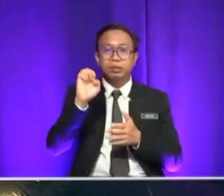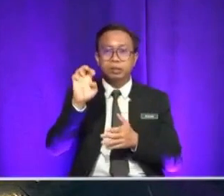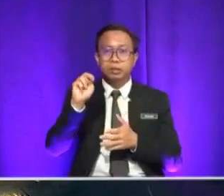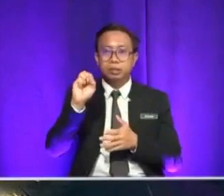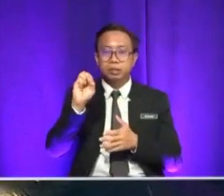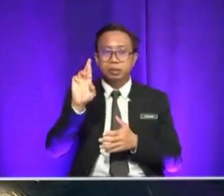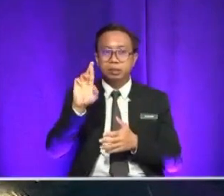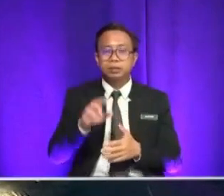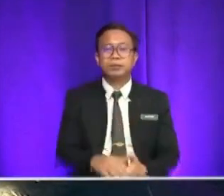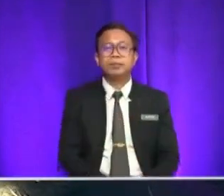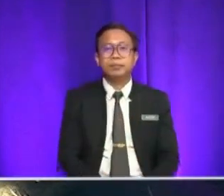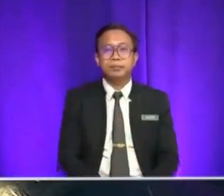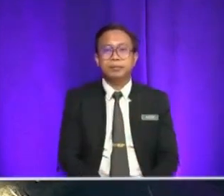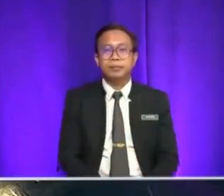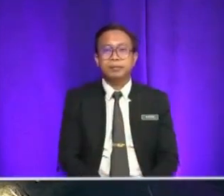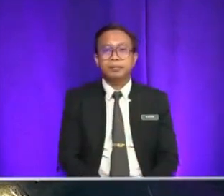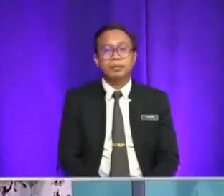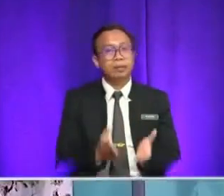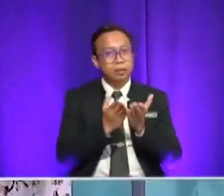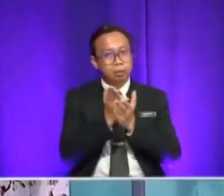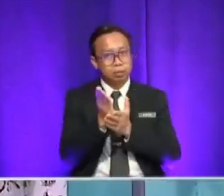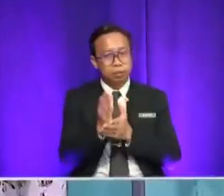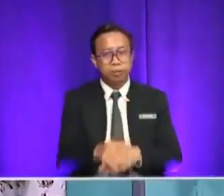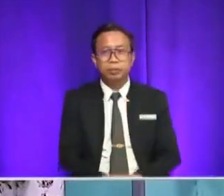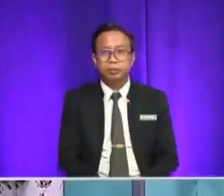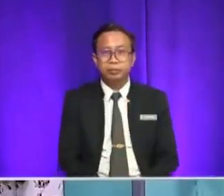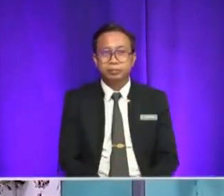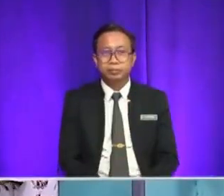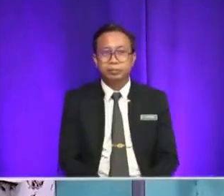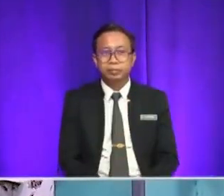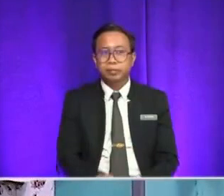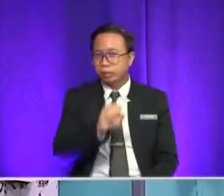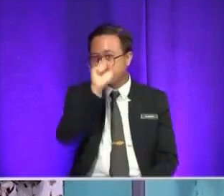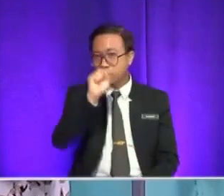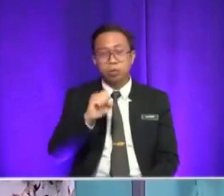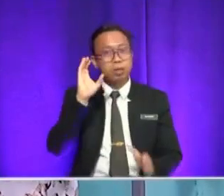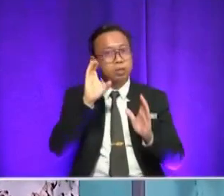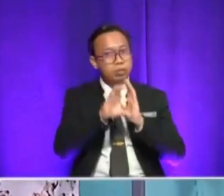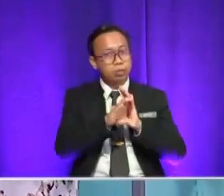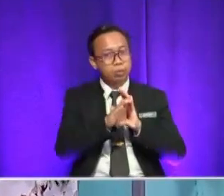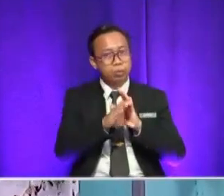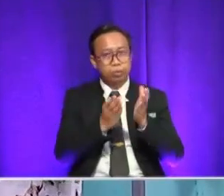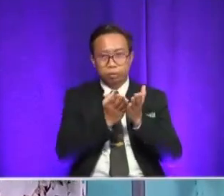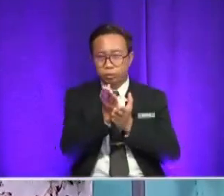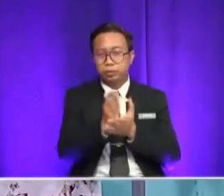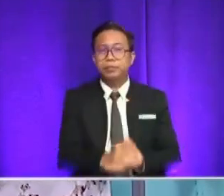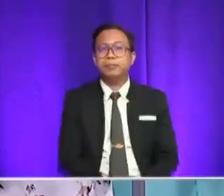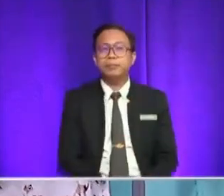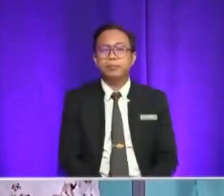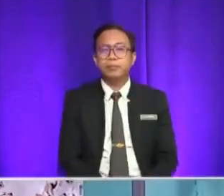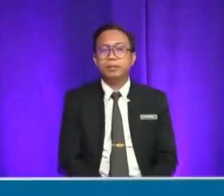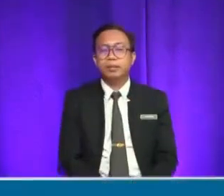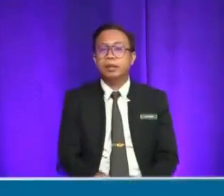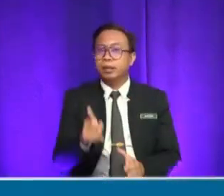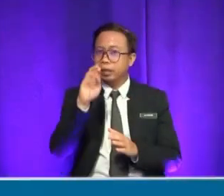tak apa cikgu, it's okay. Okey, kita teruskan ya. Boleh, silakan. Okey, soalan contoh seterusnya. Okey,